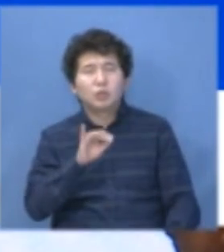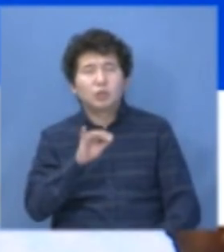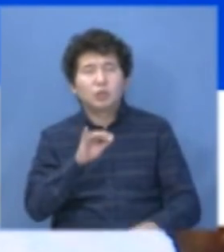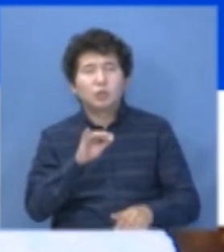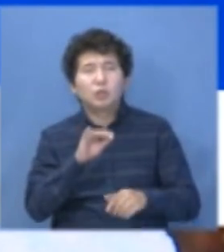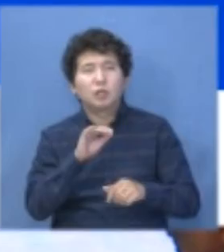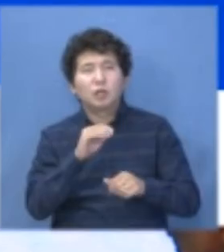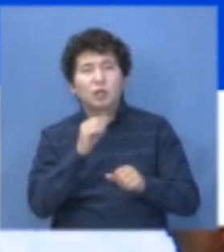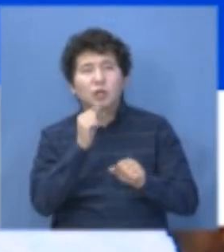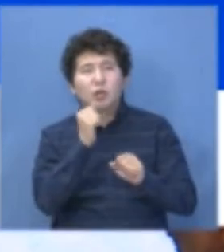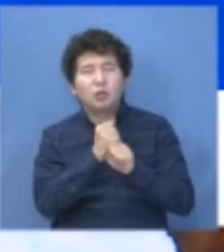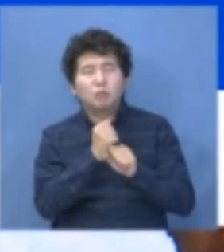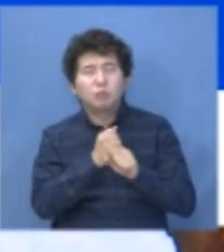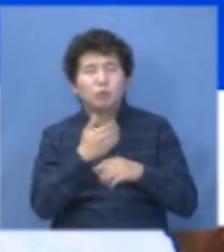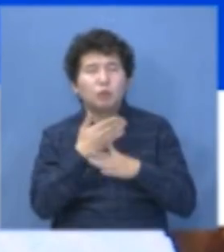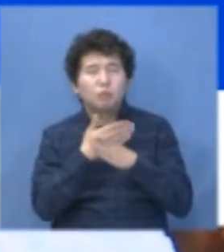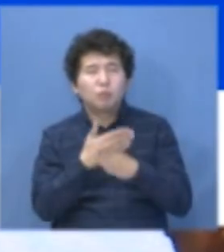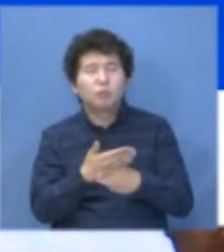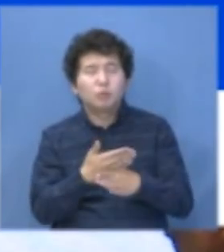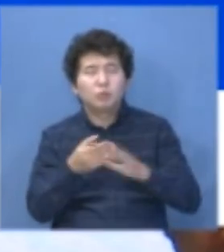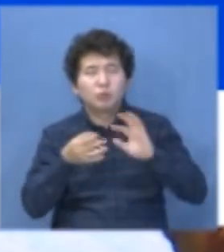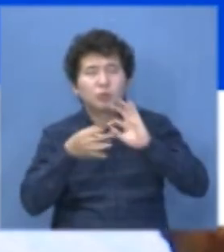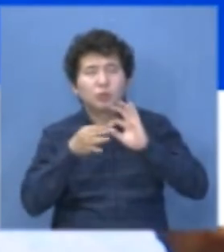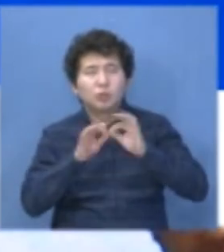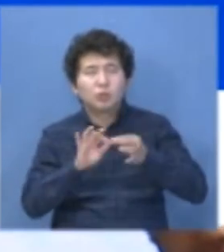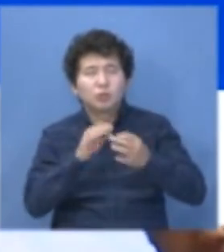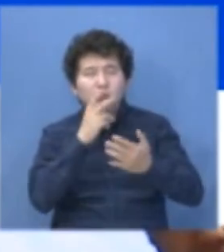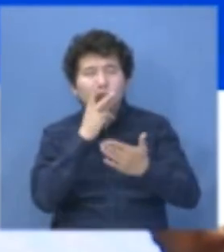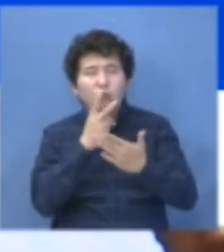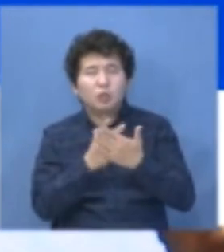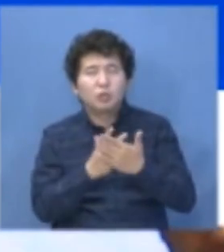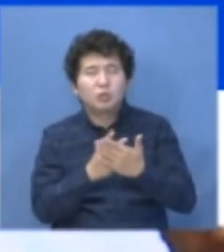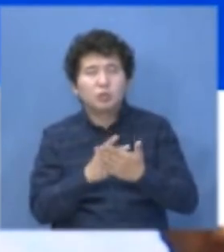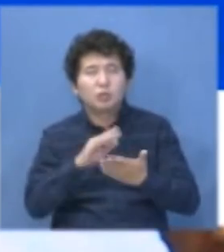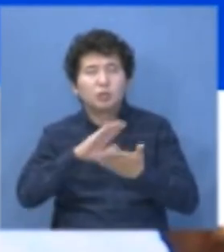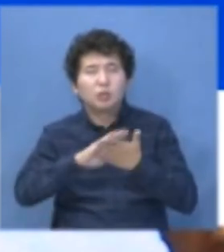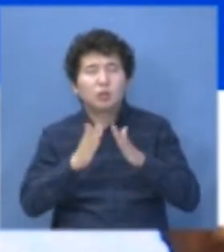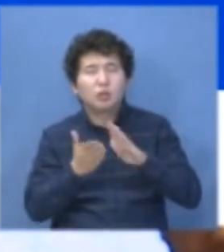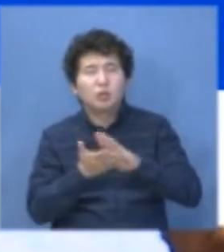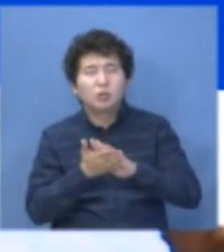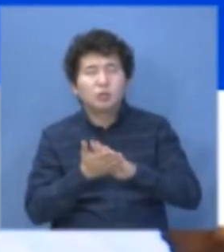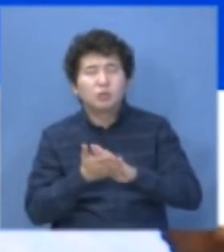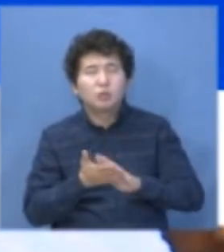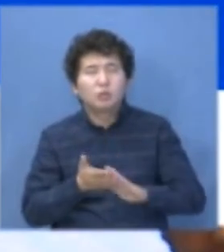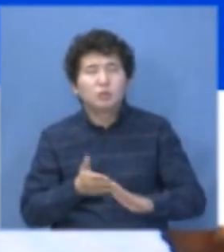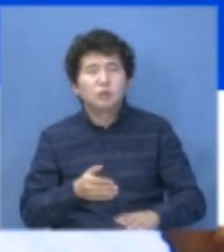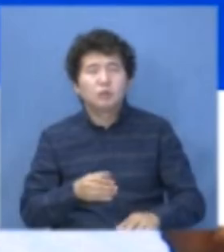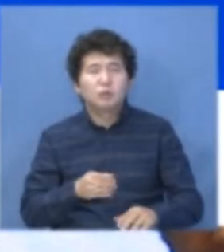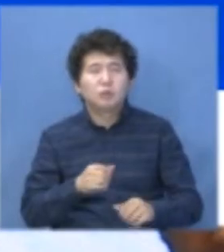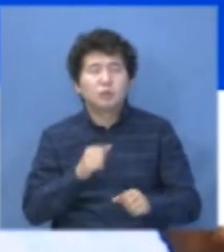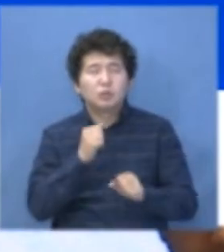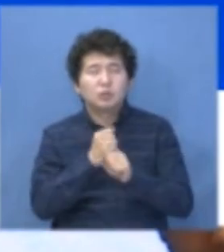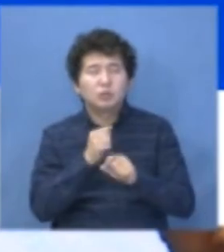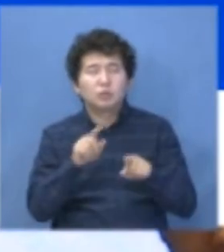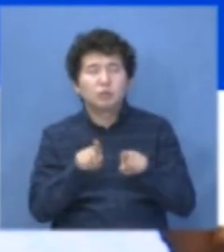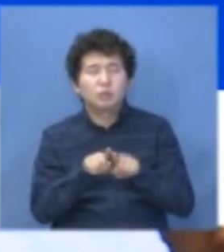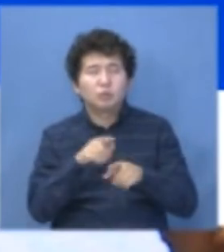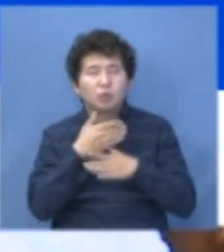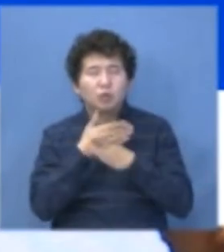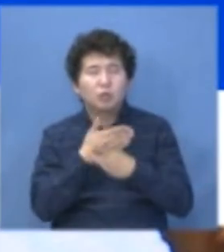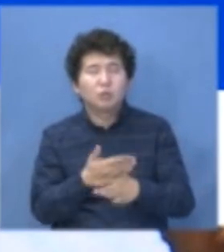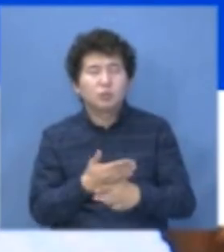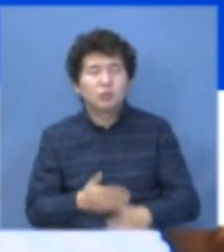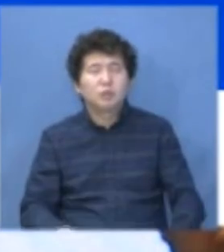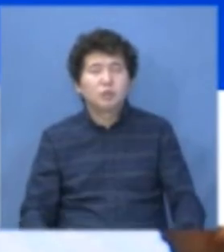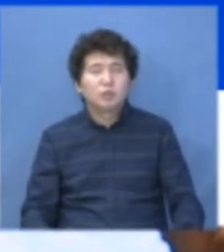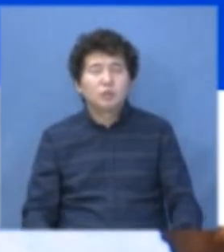Құнды қағаздармен жұмыс істеудің барлығын түсіндіріп көрсетеміз. Келісімшарттарды толыққанды жүргізуге де көмектесеміз. Қазірдің өзінде бізге